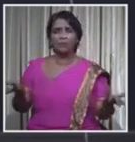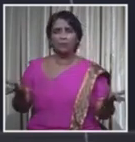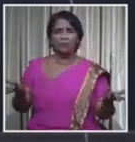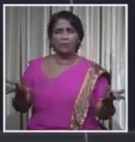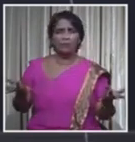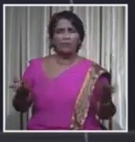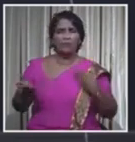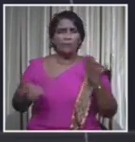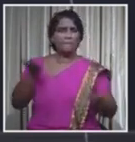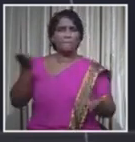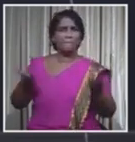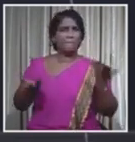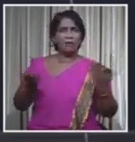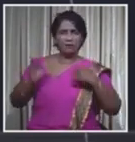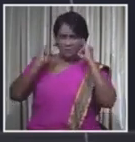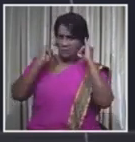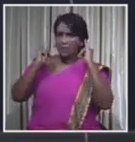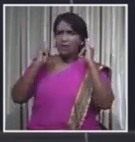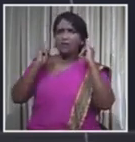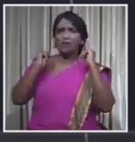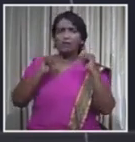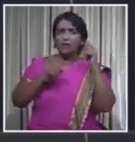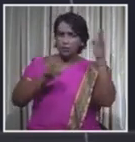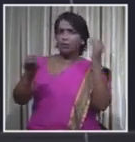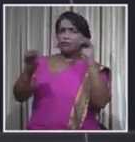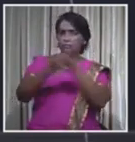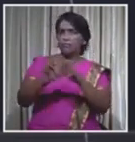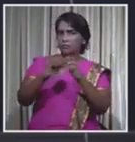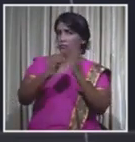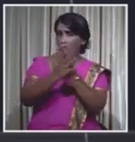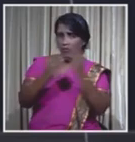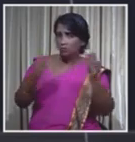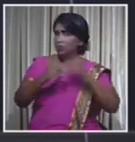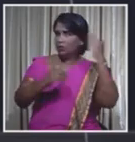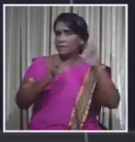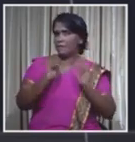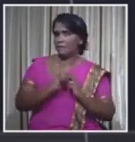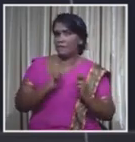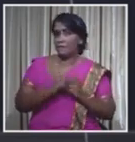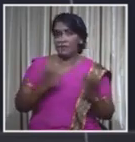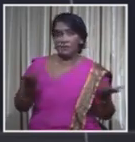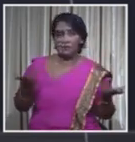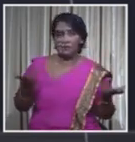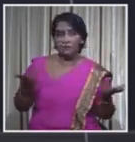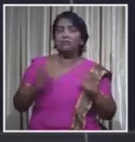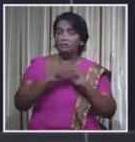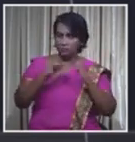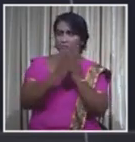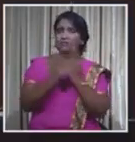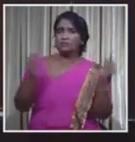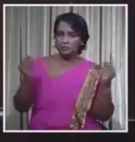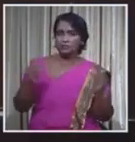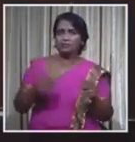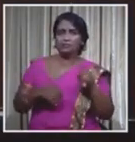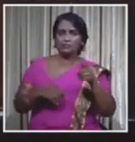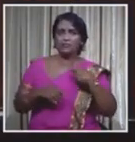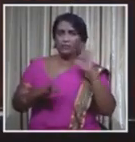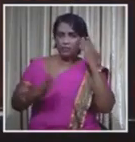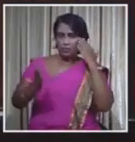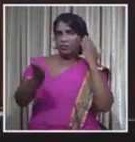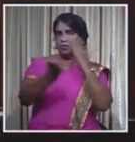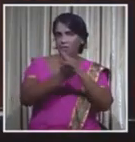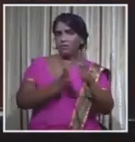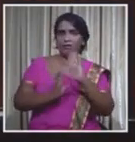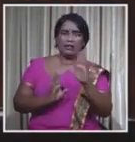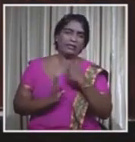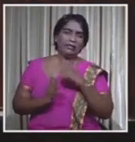මොකද්ද මේ සාධාරණේ? මේක අසාධාරණයි. මේක ඔබතුමා මැදිහත් වෙලා විසඳුවේ නැත්නම් බරපතල ප්‍රශ්නයක් මේක. මේක විසඳන්න ඔබතුමා. නෑ ඔබතුමා විශේෂයෙන් සැලකුවා කියන කාරණේ එකගේ